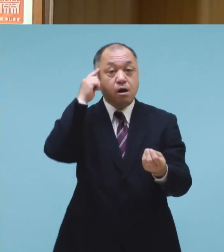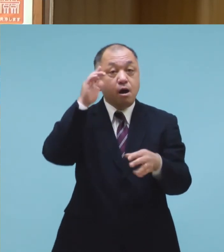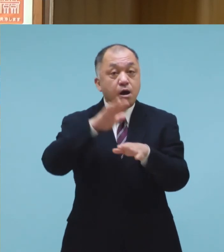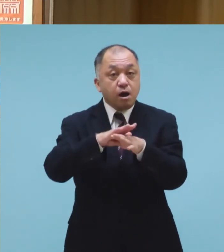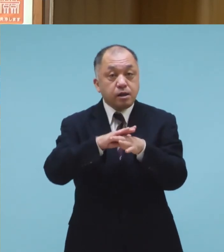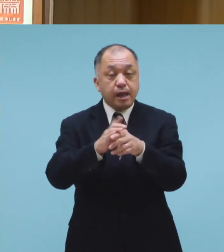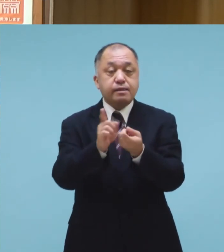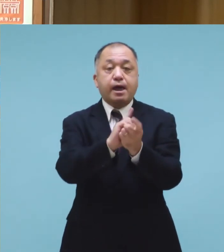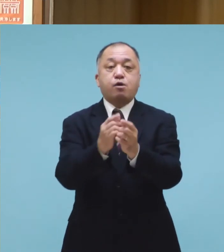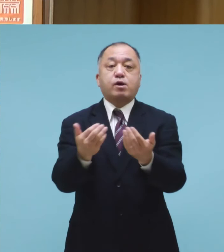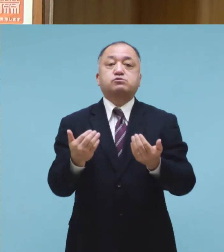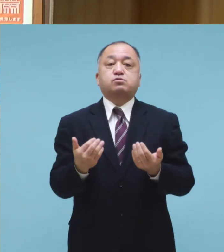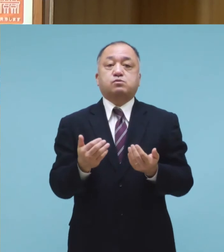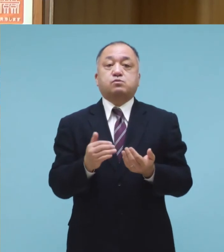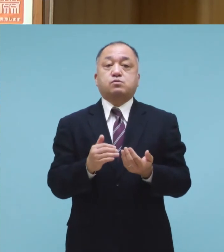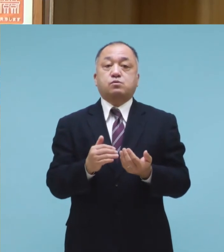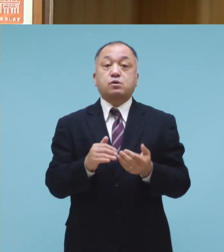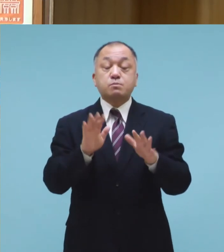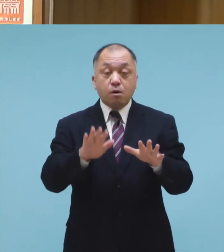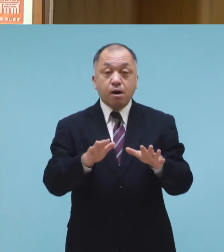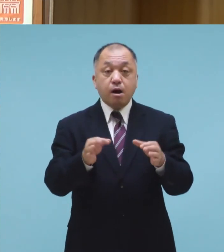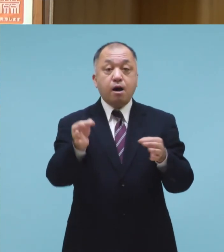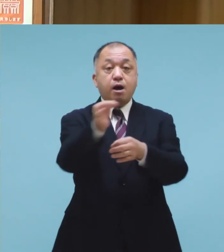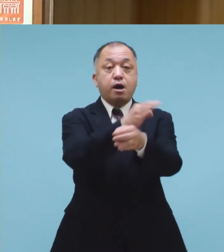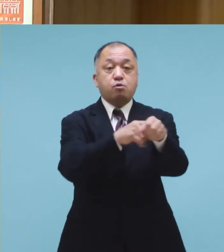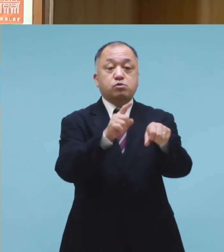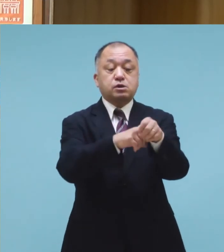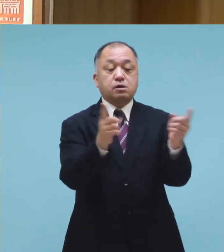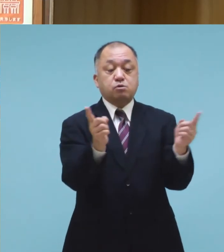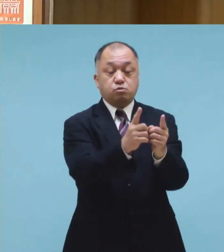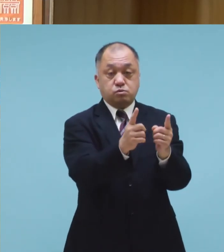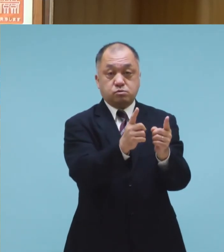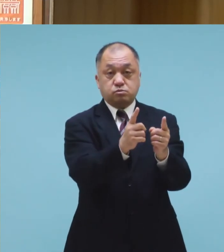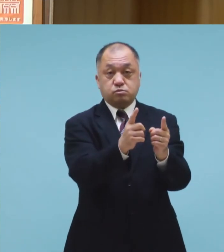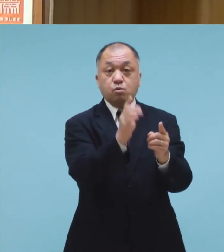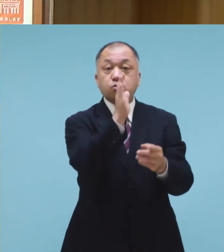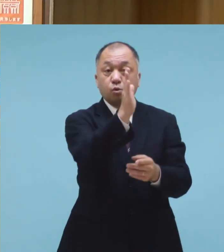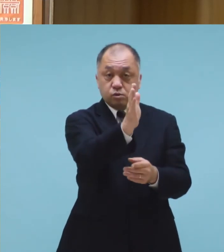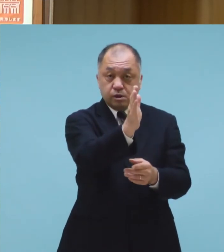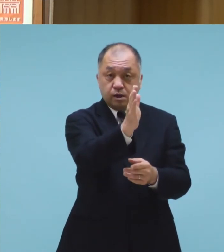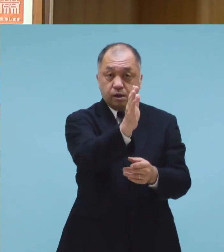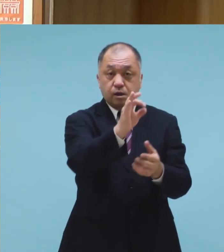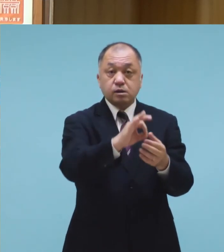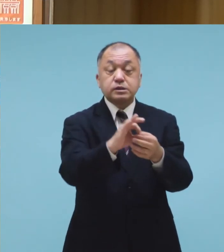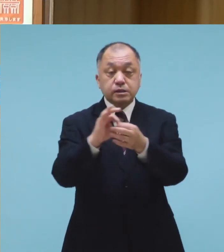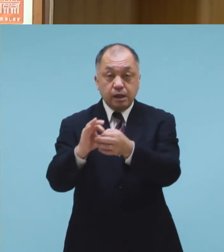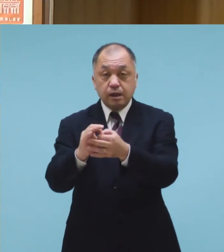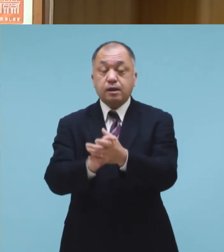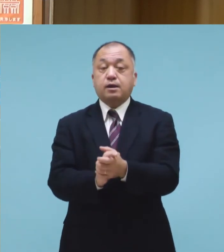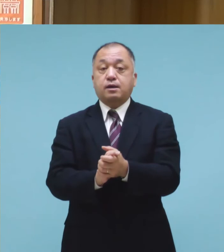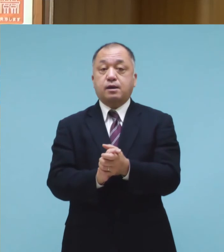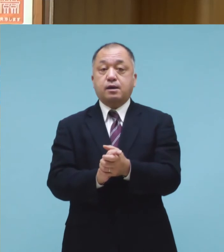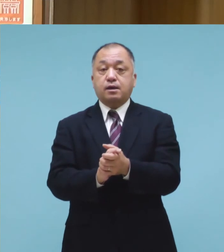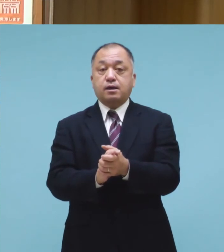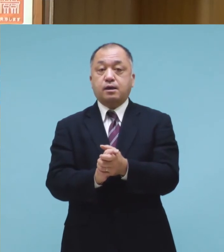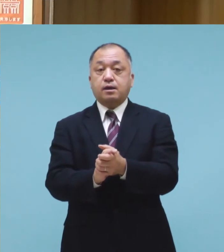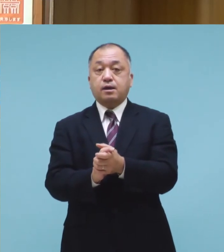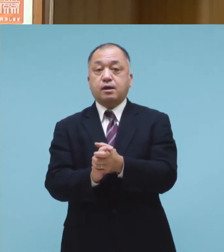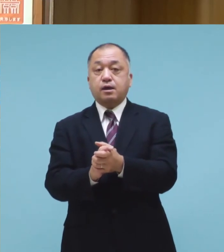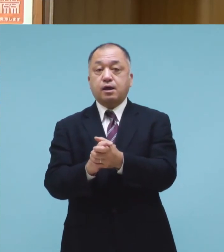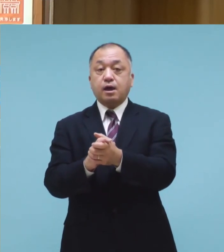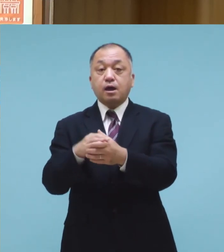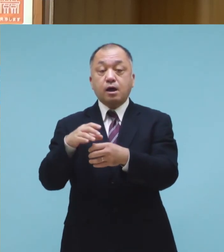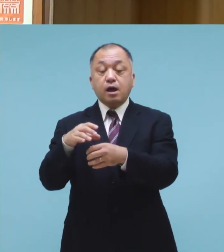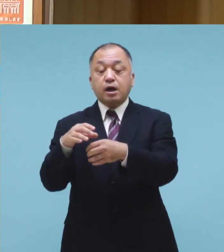今営業時間の短縮の要請させていただいて、まあ、初日27日のですね状況